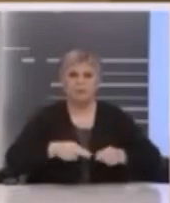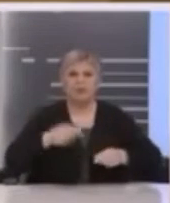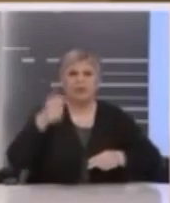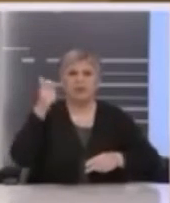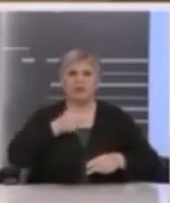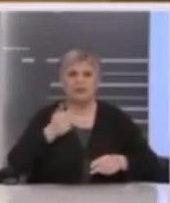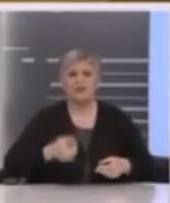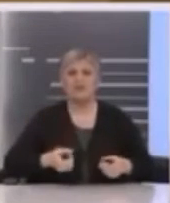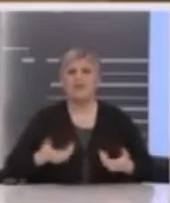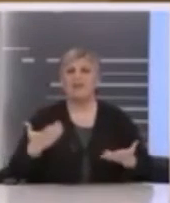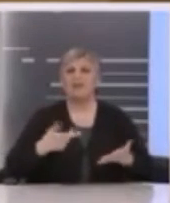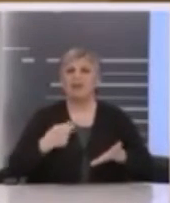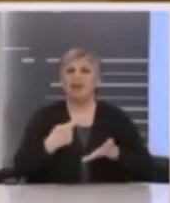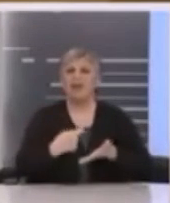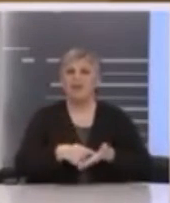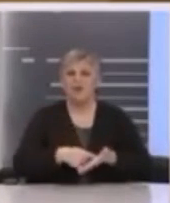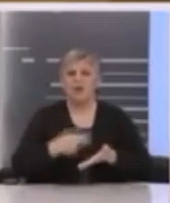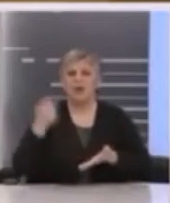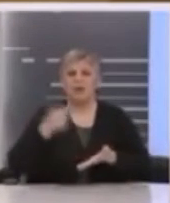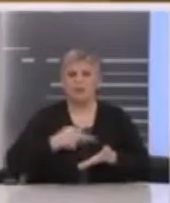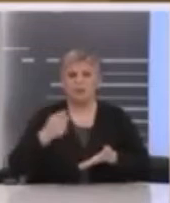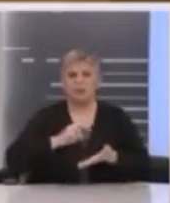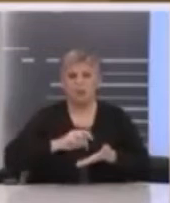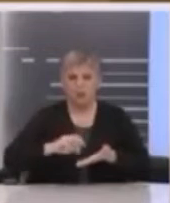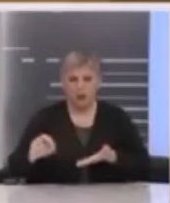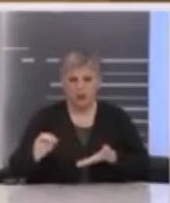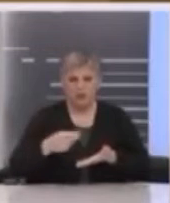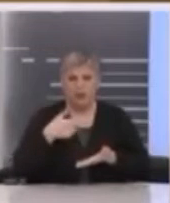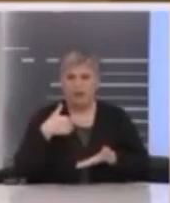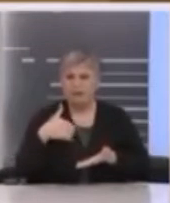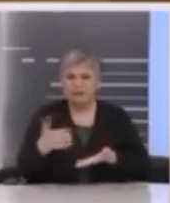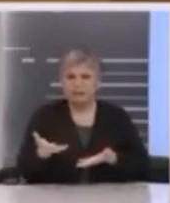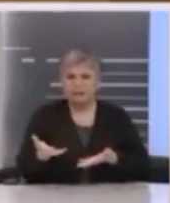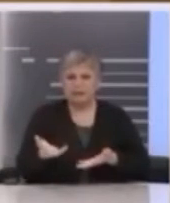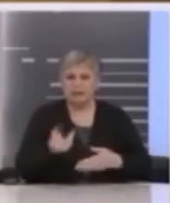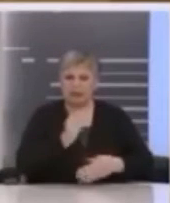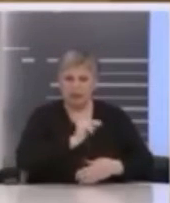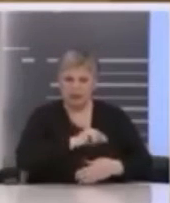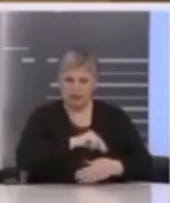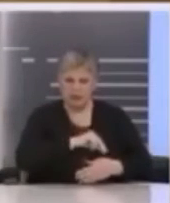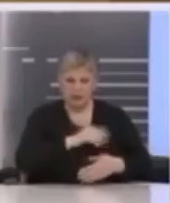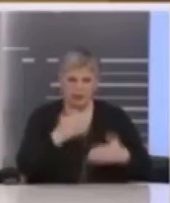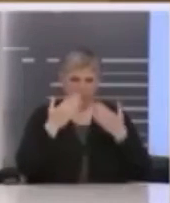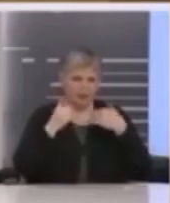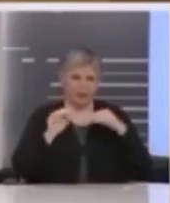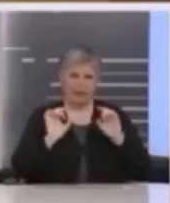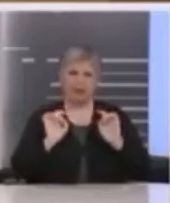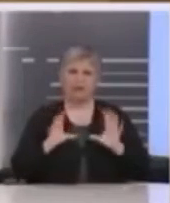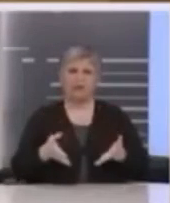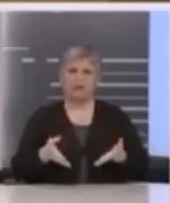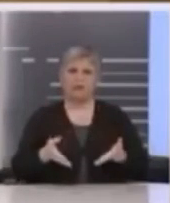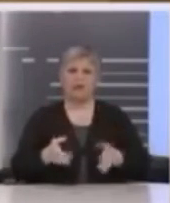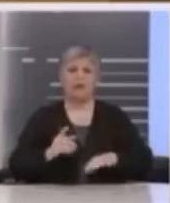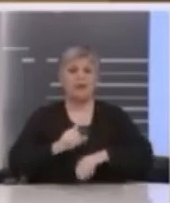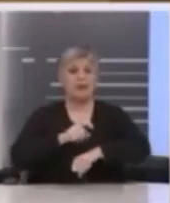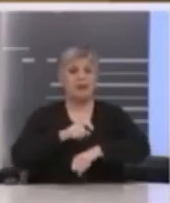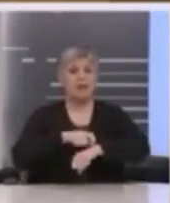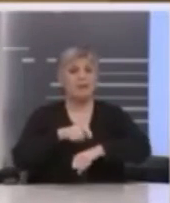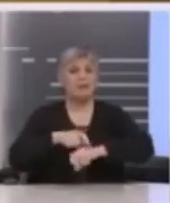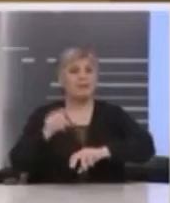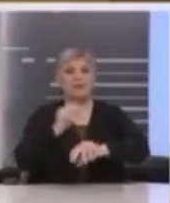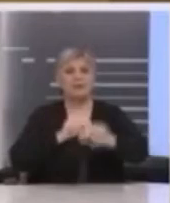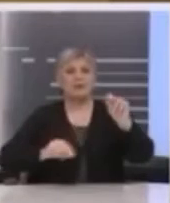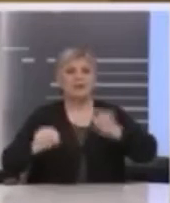δηλαδή το απόλυτο αδιέξοδο. Και ενώ πρέπει να πάμε τώρα να κάνουμε τη μεγάλη συζήτηση για το τι θα